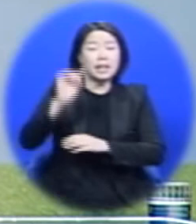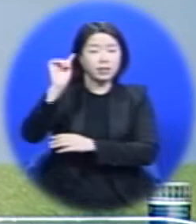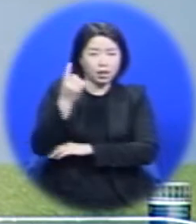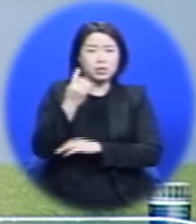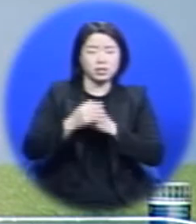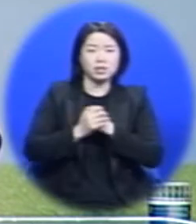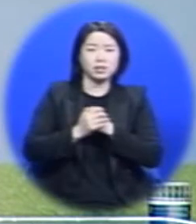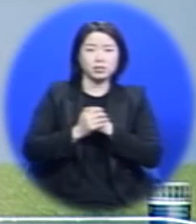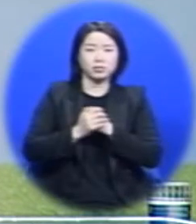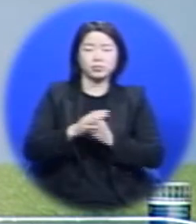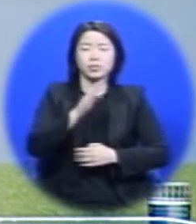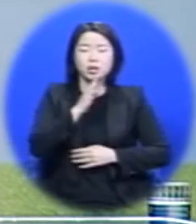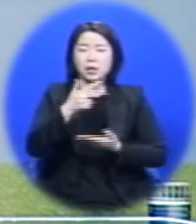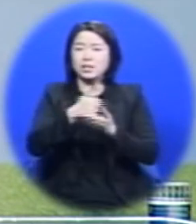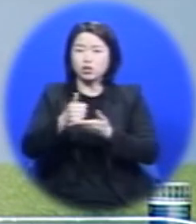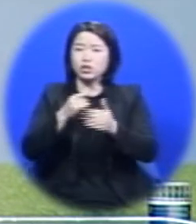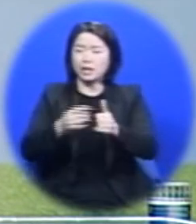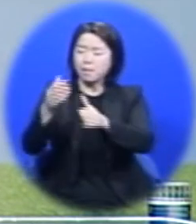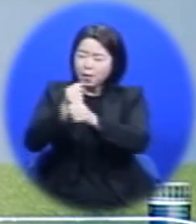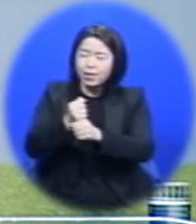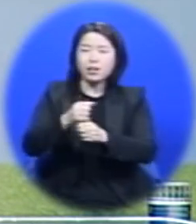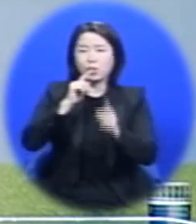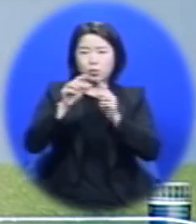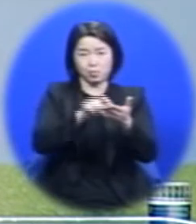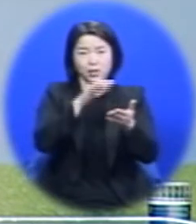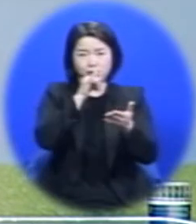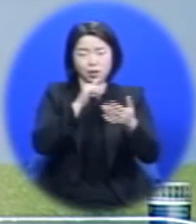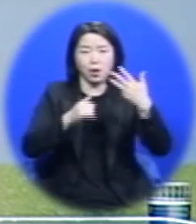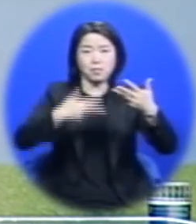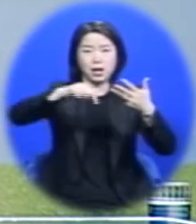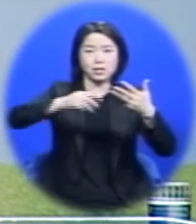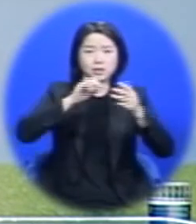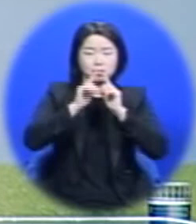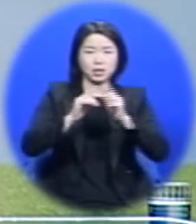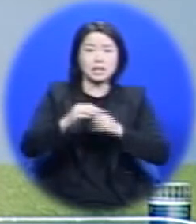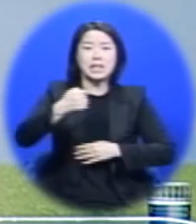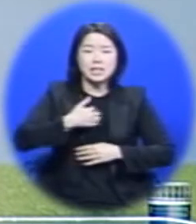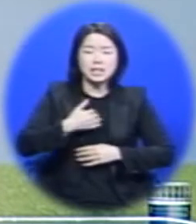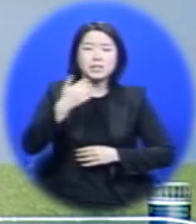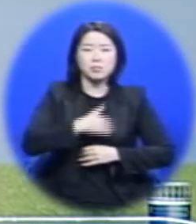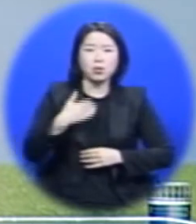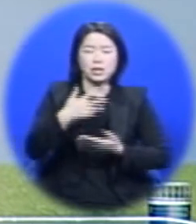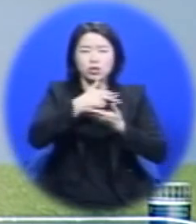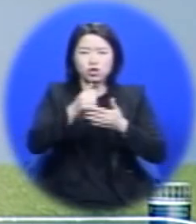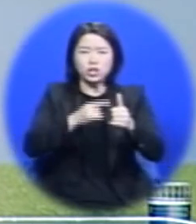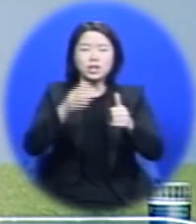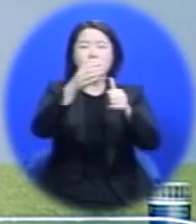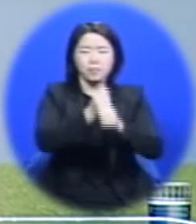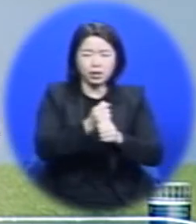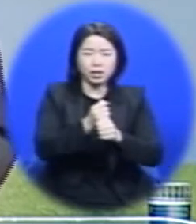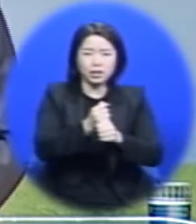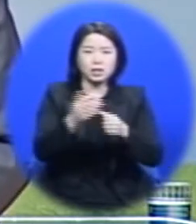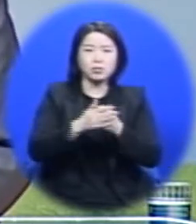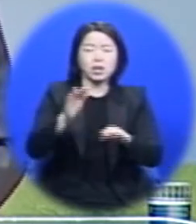다윗은 정말 주님께 매달렸다고 그랬습니다. 8절 말씀에 이 몸이 주님께 매달리니